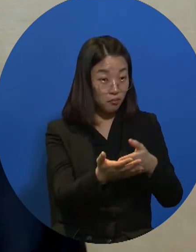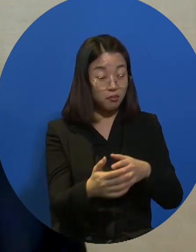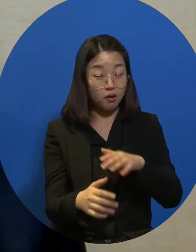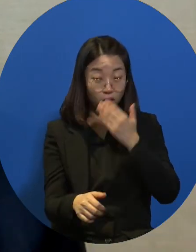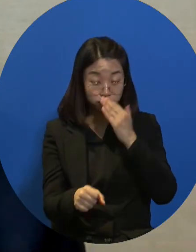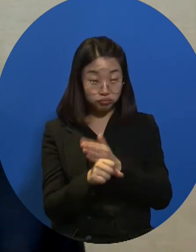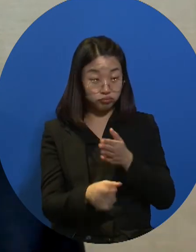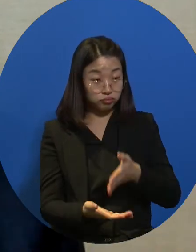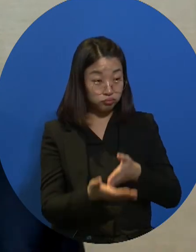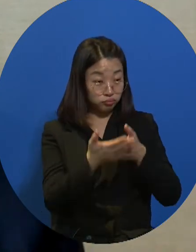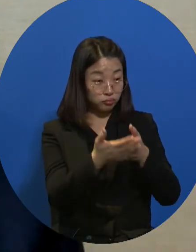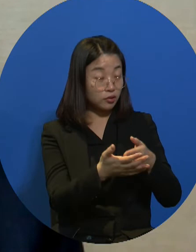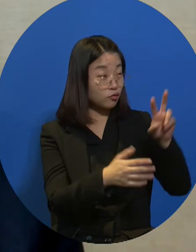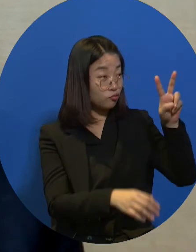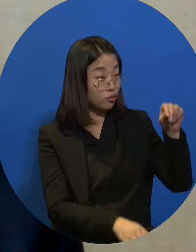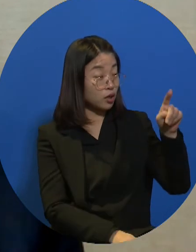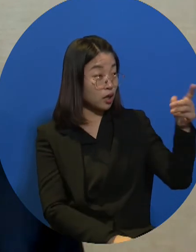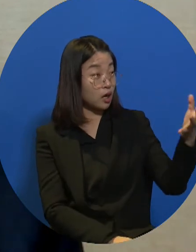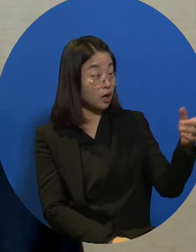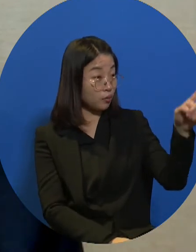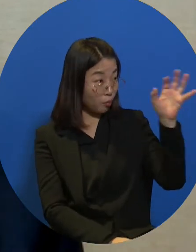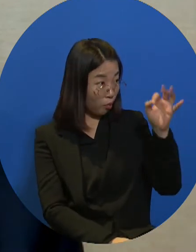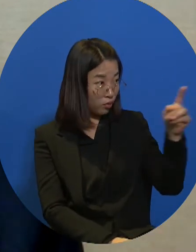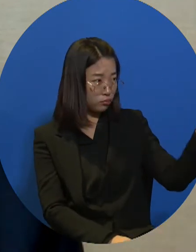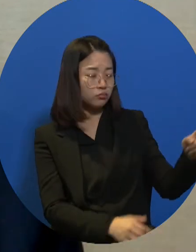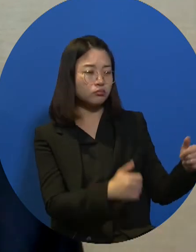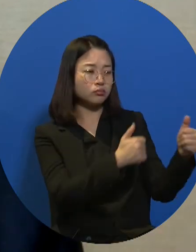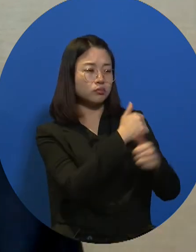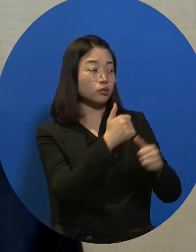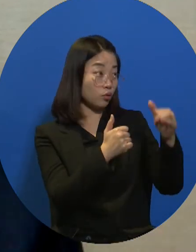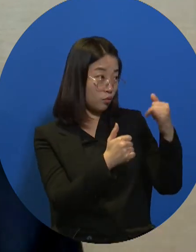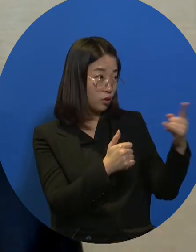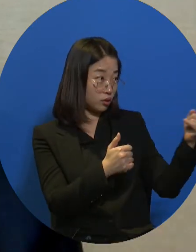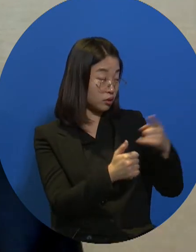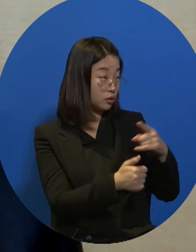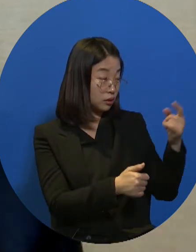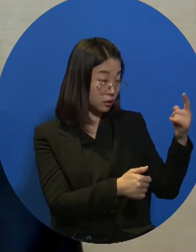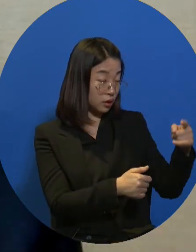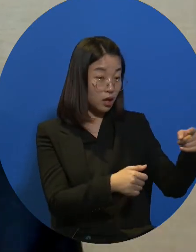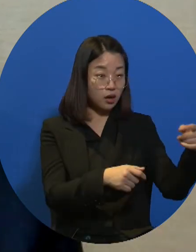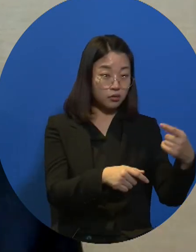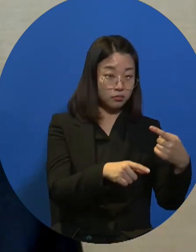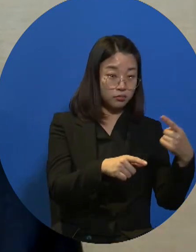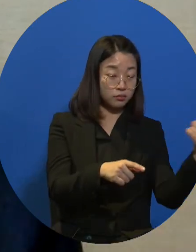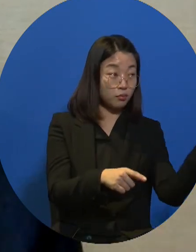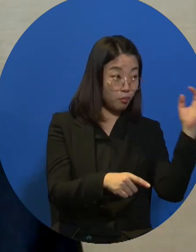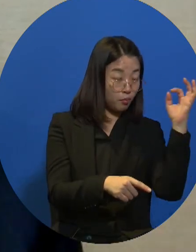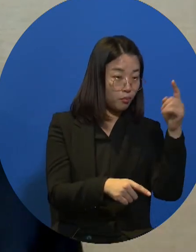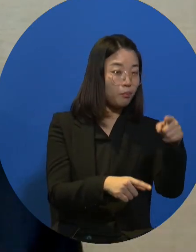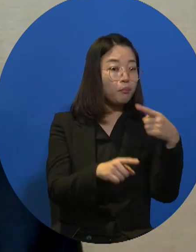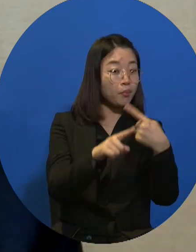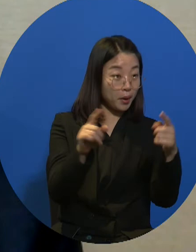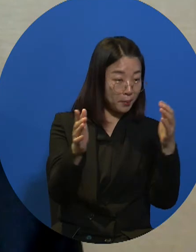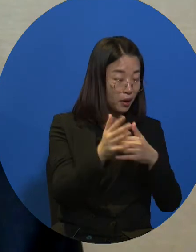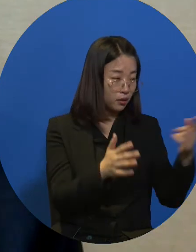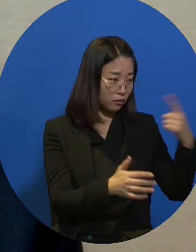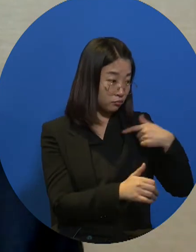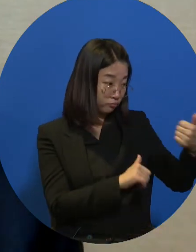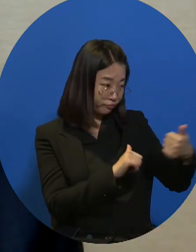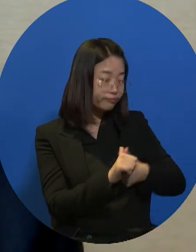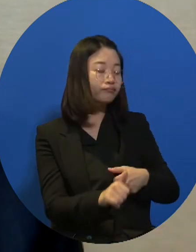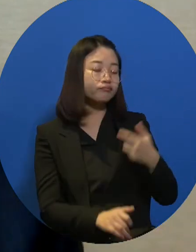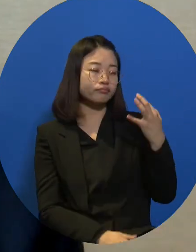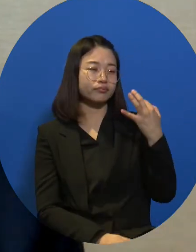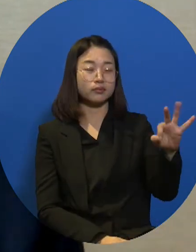UN 자유권규약위원회의 심사권을 인정하고 그 결과에 따르겠다는 의미를 포함한다고 판시하고 있습니다.